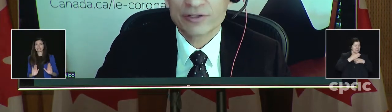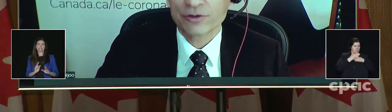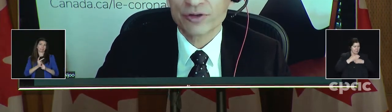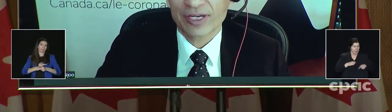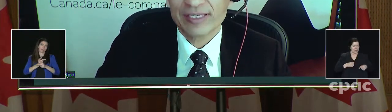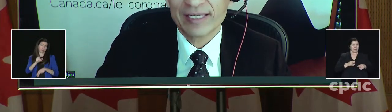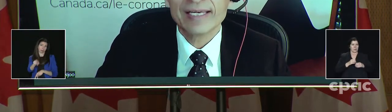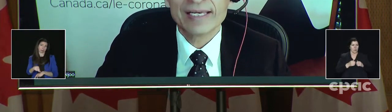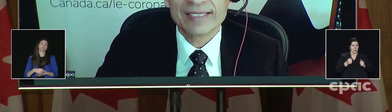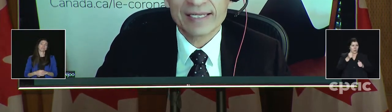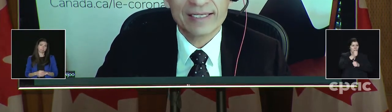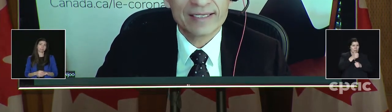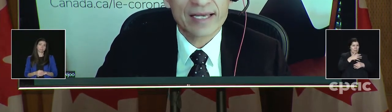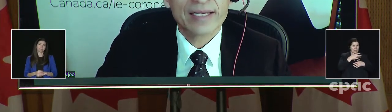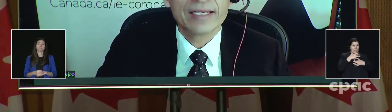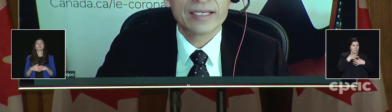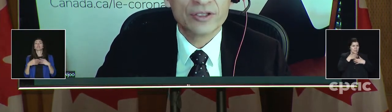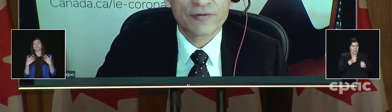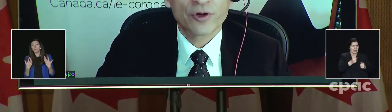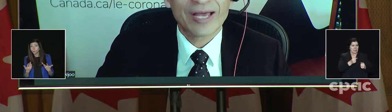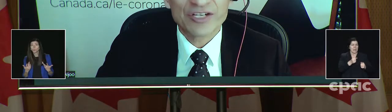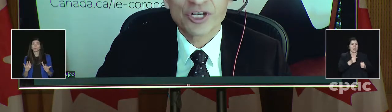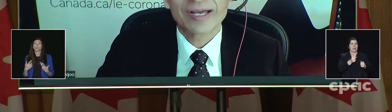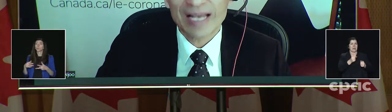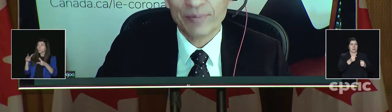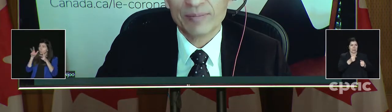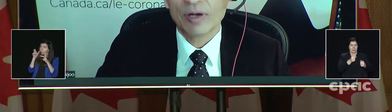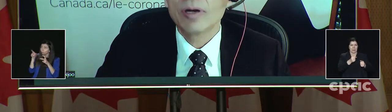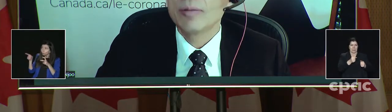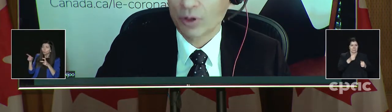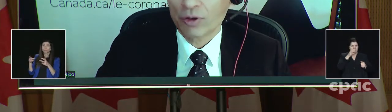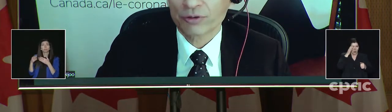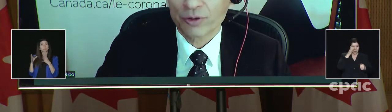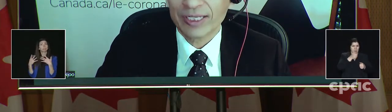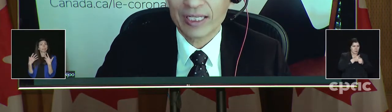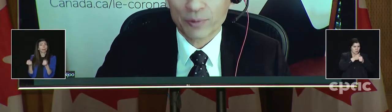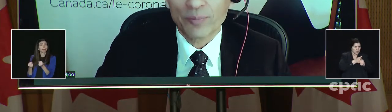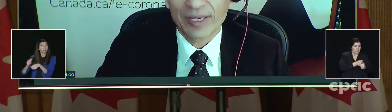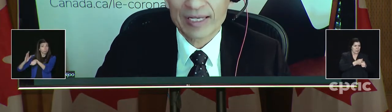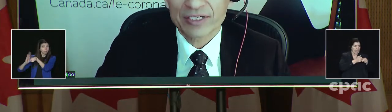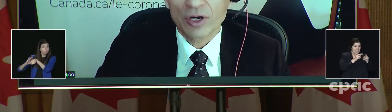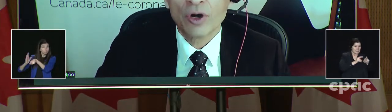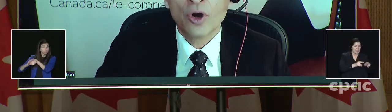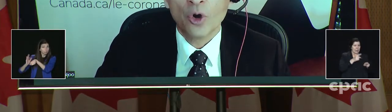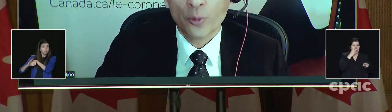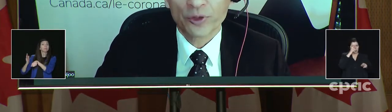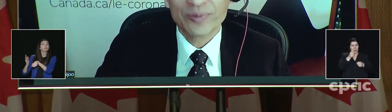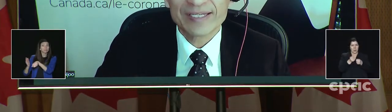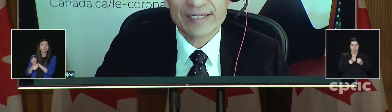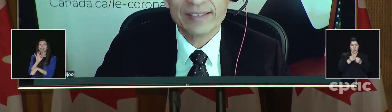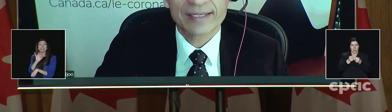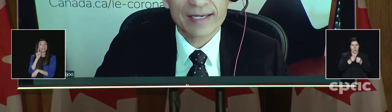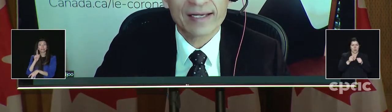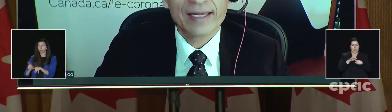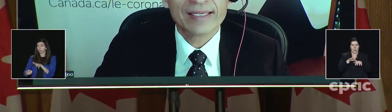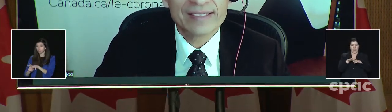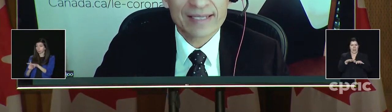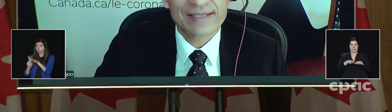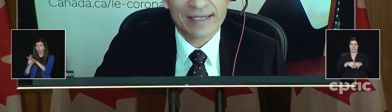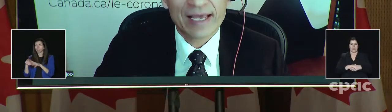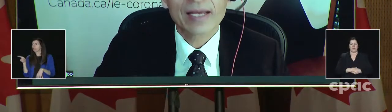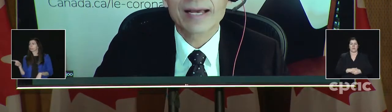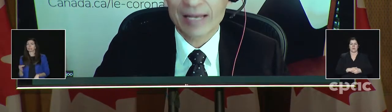conseils des autorités sanitaires qui devront agir rapidement pour contrôler la propagation au premier signe de cas